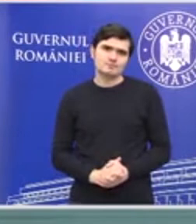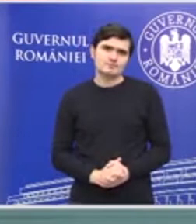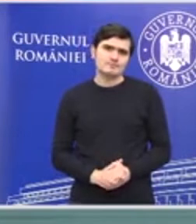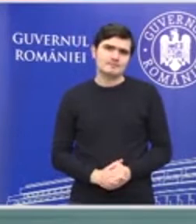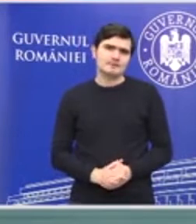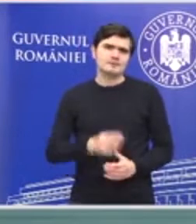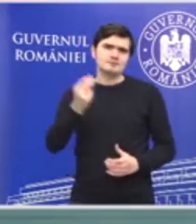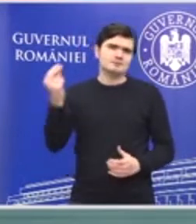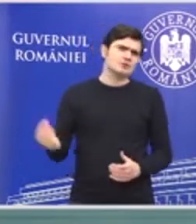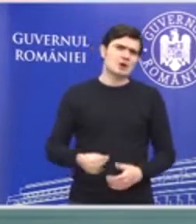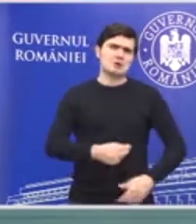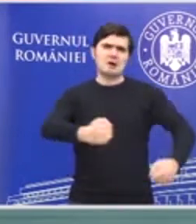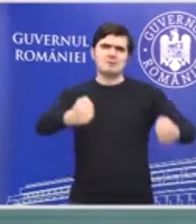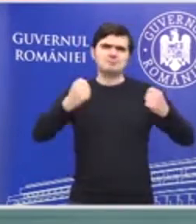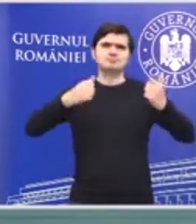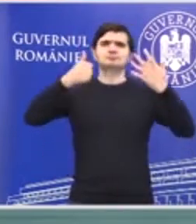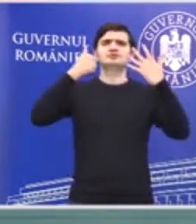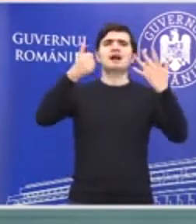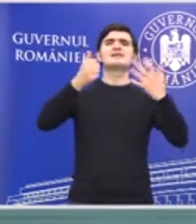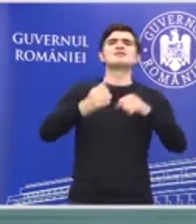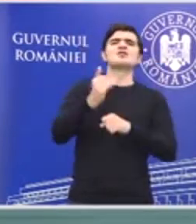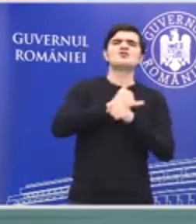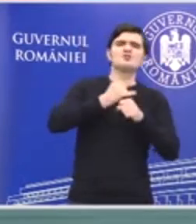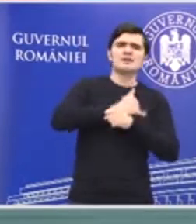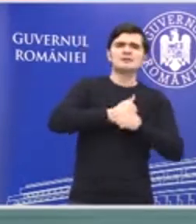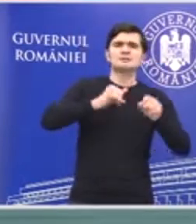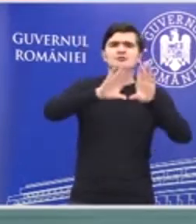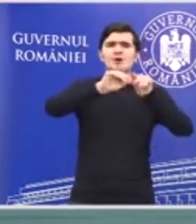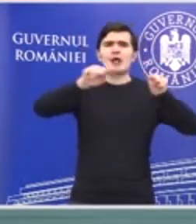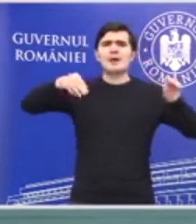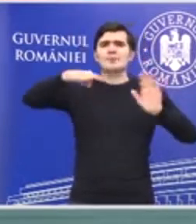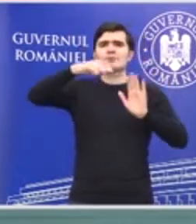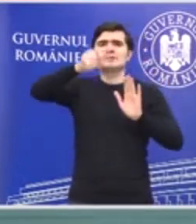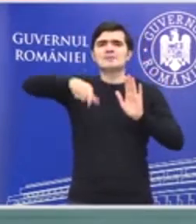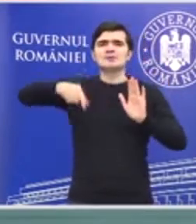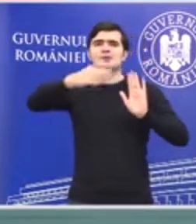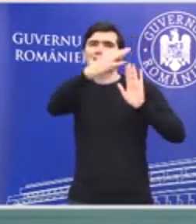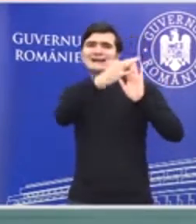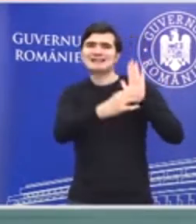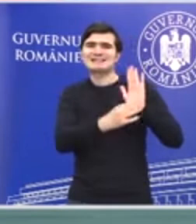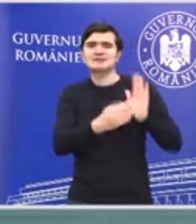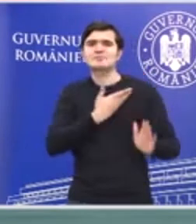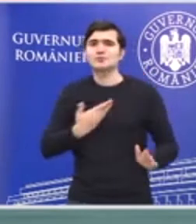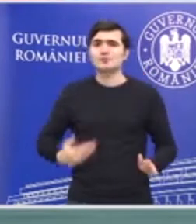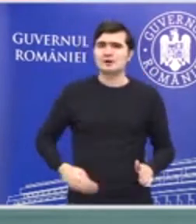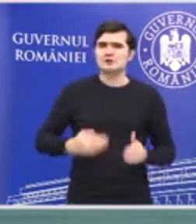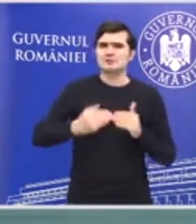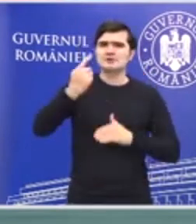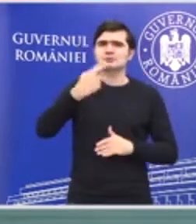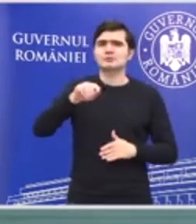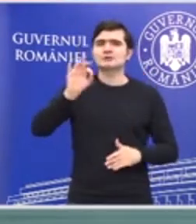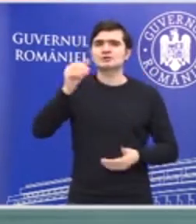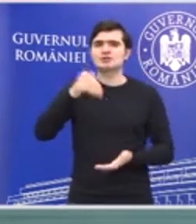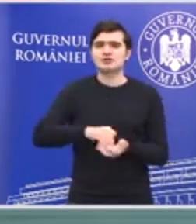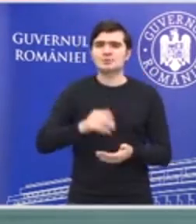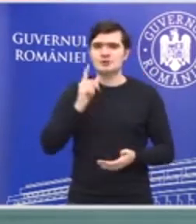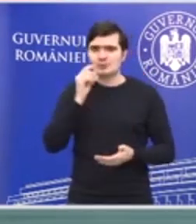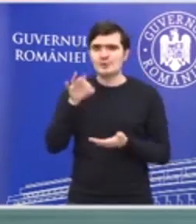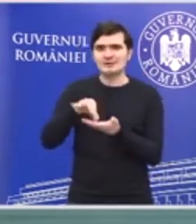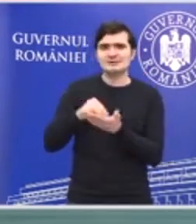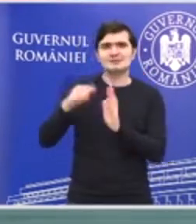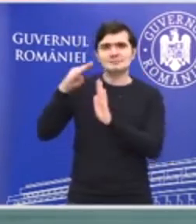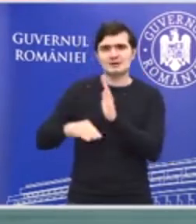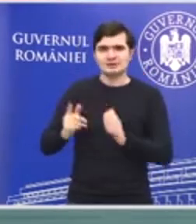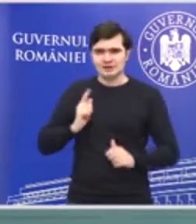Topul celor 6 județe cu cele mai multe persoane înscrise pe listele de așteptare. În București sunt peste 150.000 de persoane înscrise pe listele